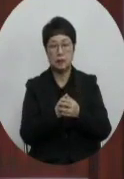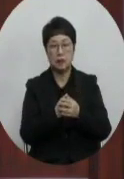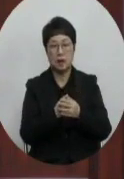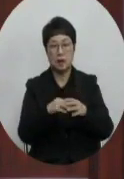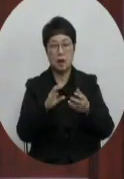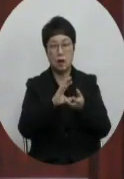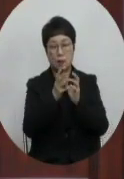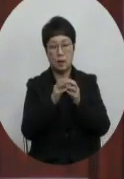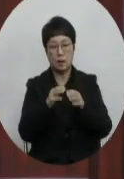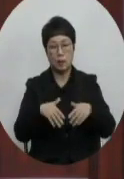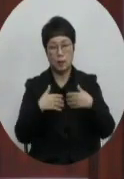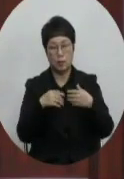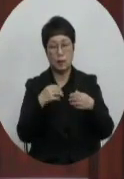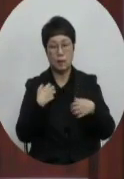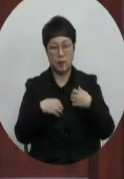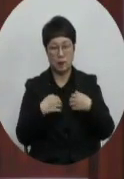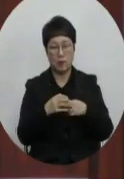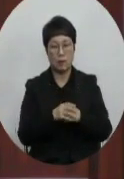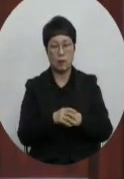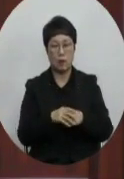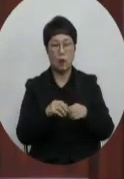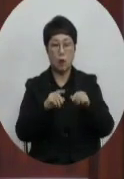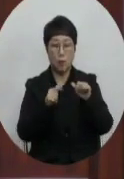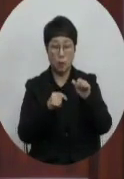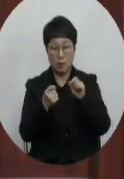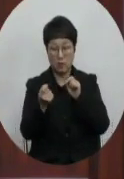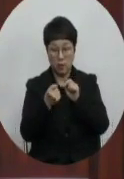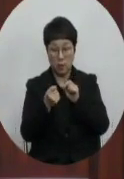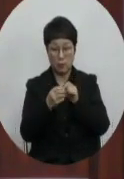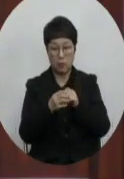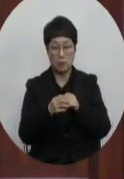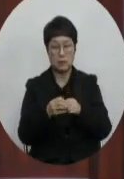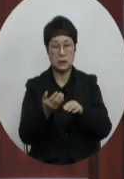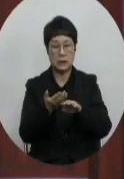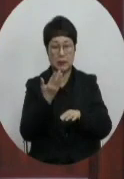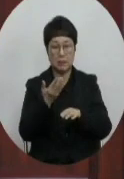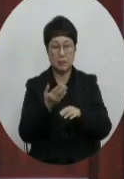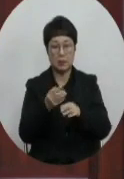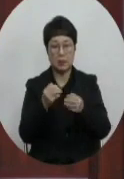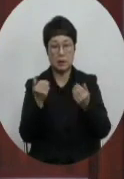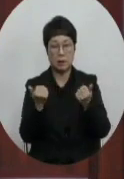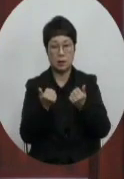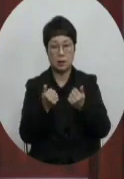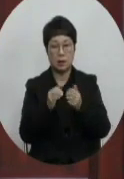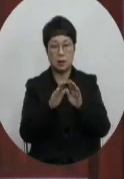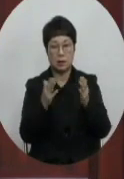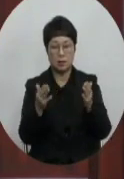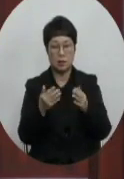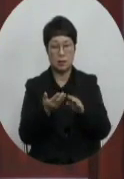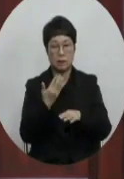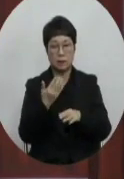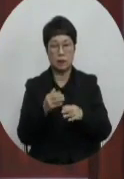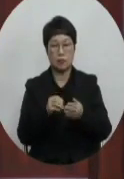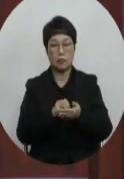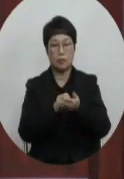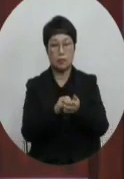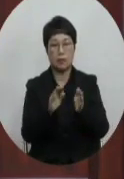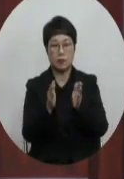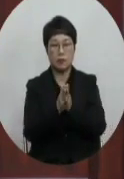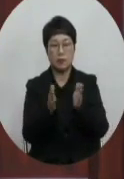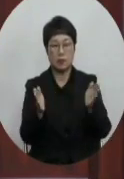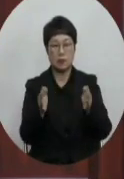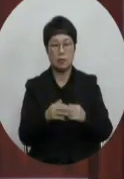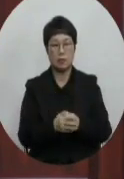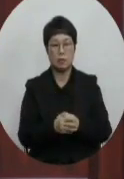요즘입니다. 다가오는 5월이면 상반기 정례회를 열게 되고 행정사무감사에 돌입하게 됩니다.